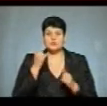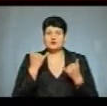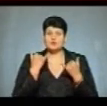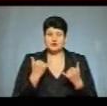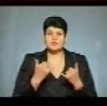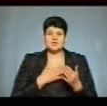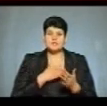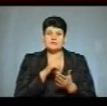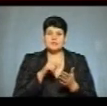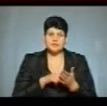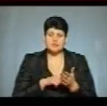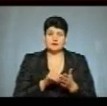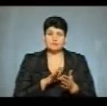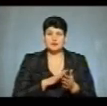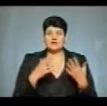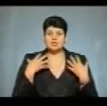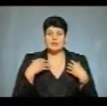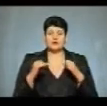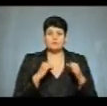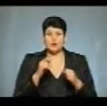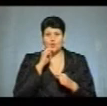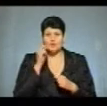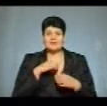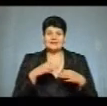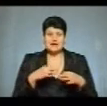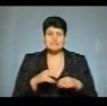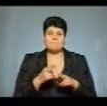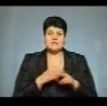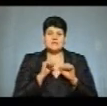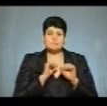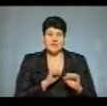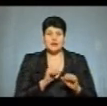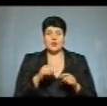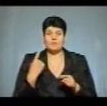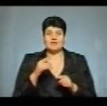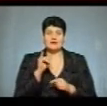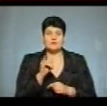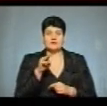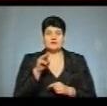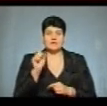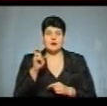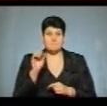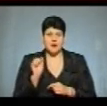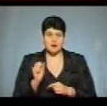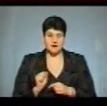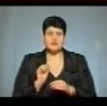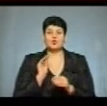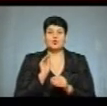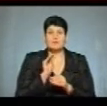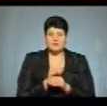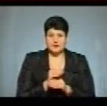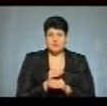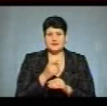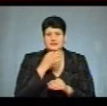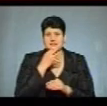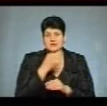на наші запитання відповідав начальник управління Укртрансбезпеки області Ігор Табака. І також додам, як наголосив